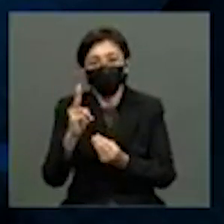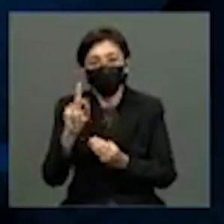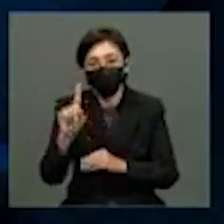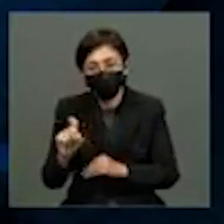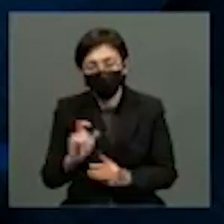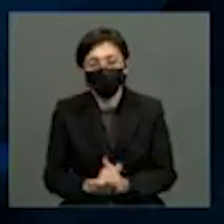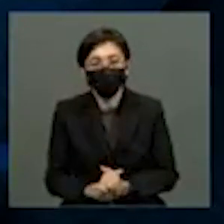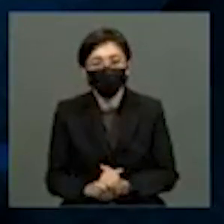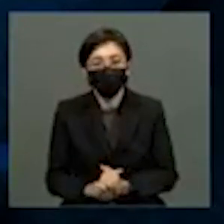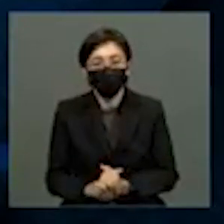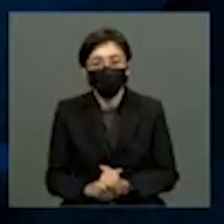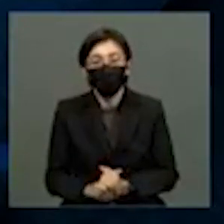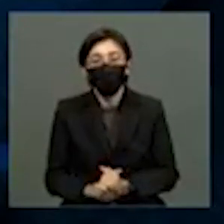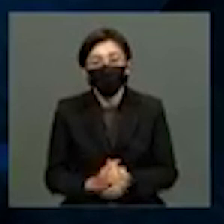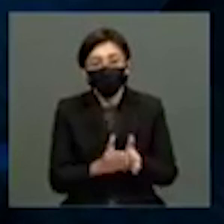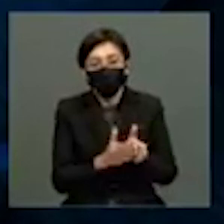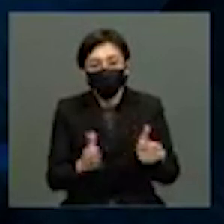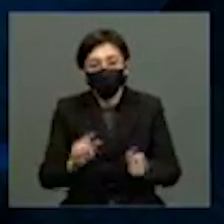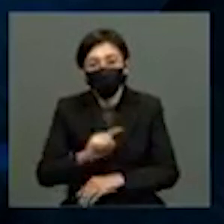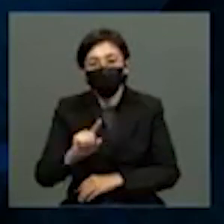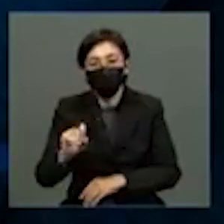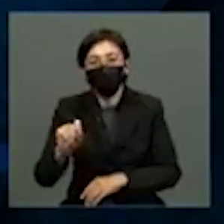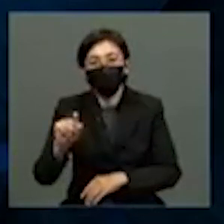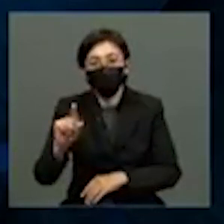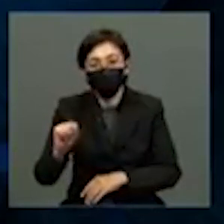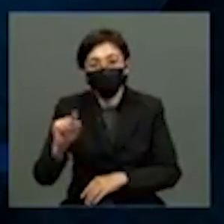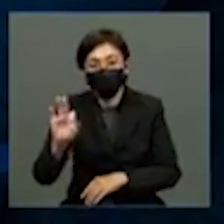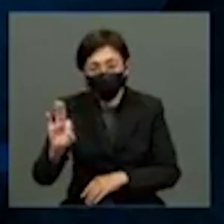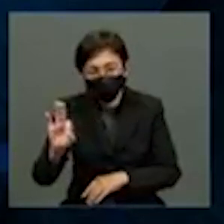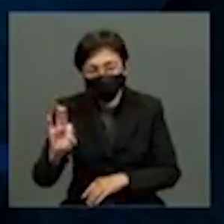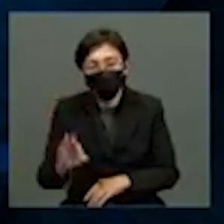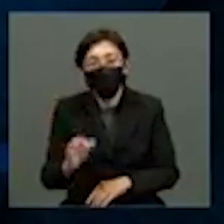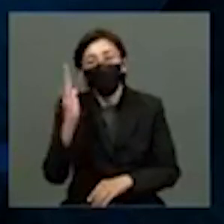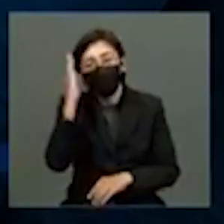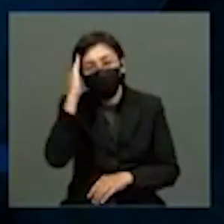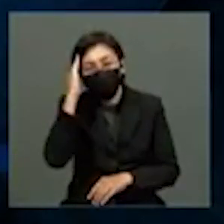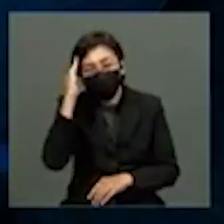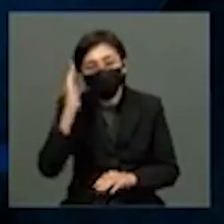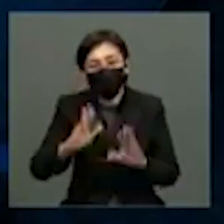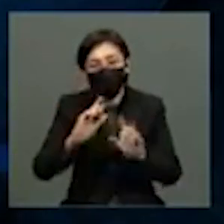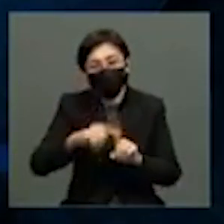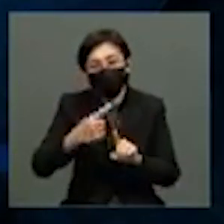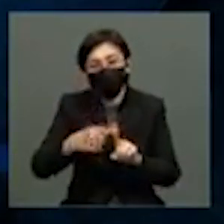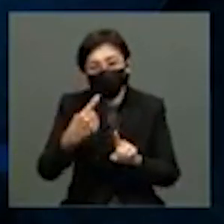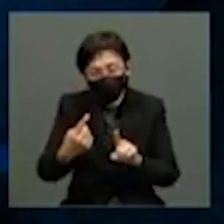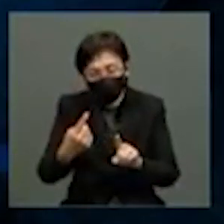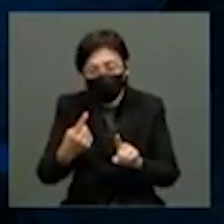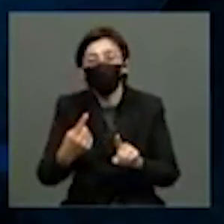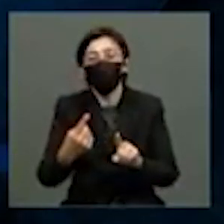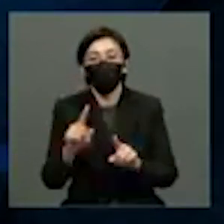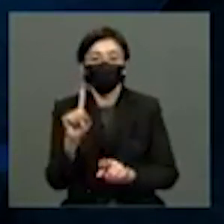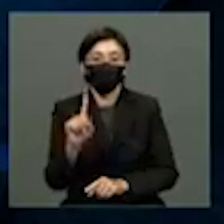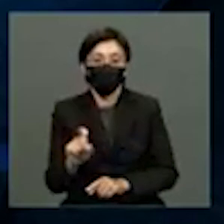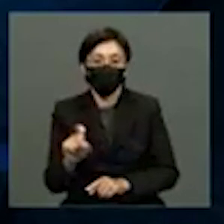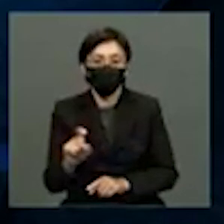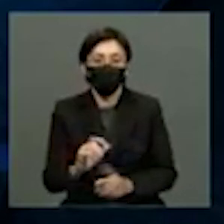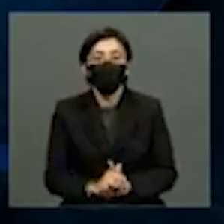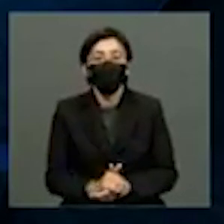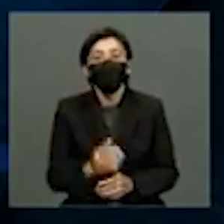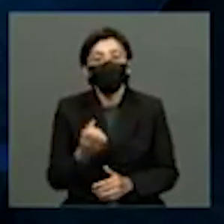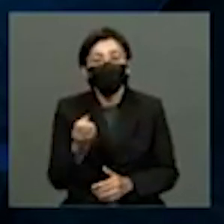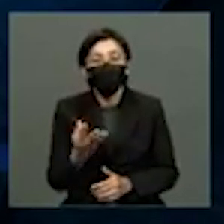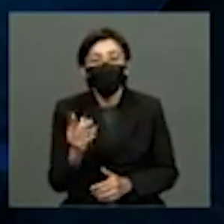นี้คือ29วันก็คือต้องนอนอยู่ประมาณกับเกือบเดือนนะครับบางคนนะครับโดยเฉลี่ยก็ประมาณสัก2สัปด